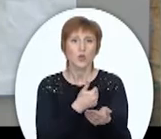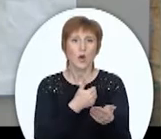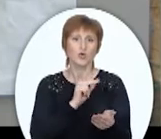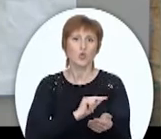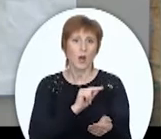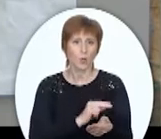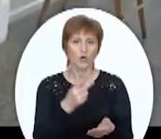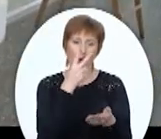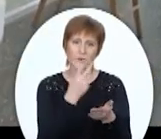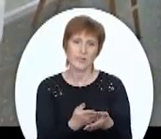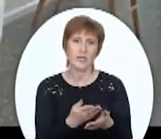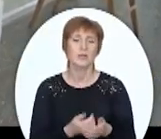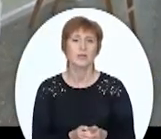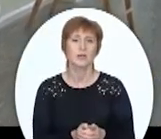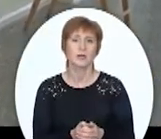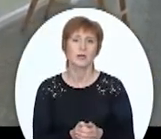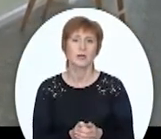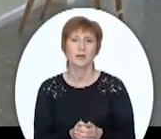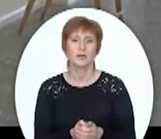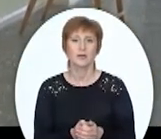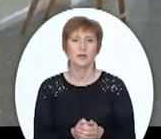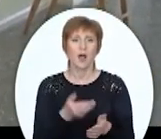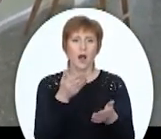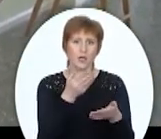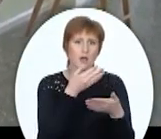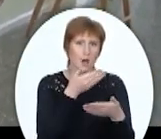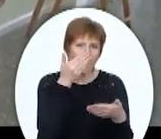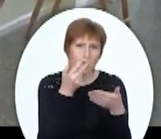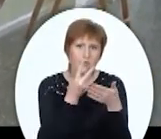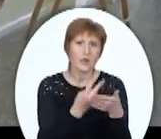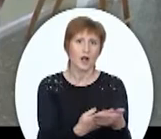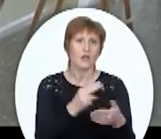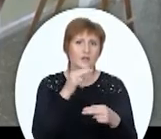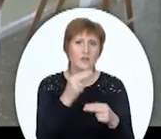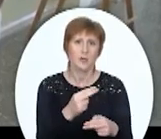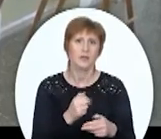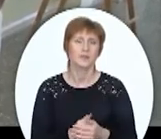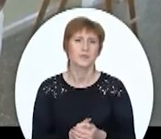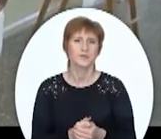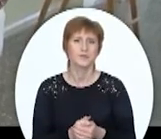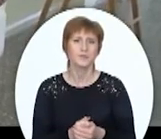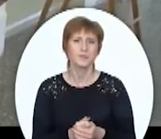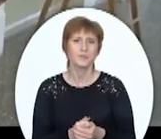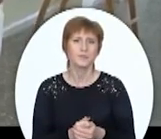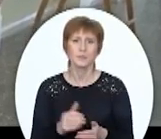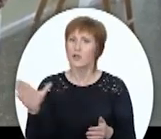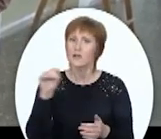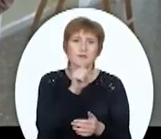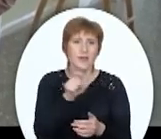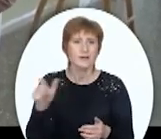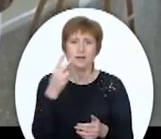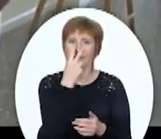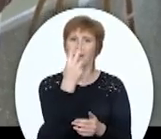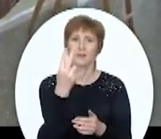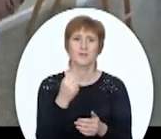работу выделить. Она привлекает внимание, безусловно. Все зрители за